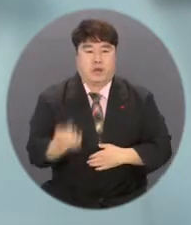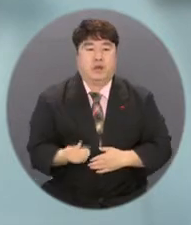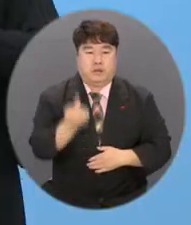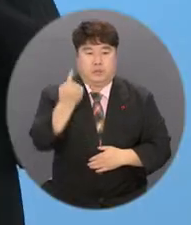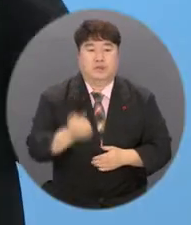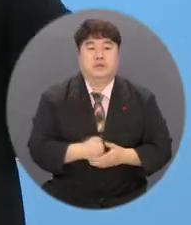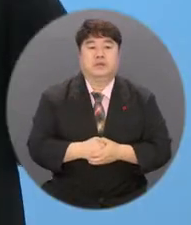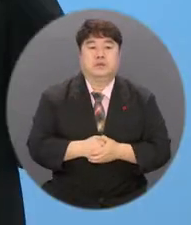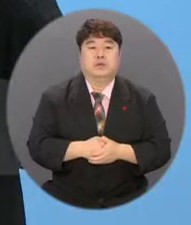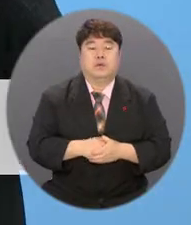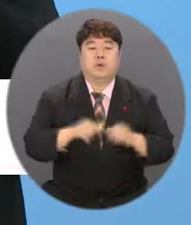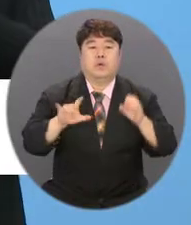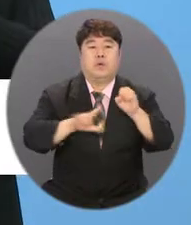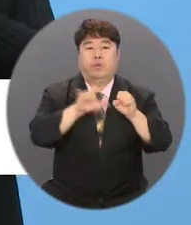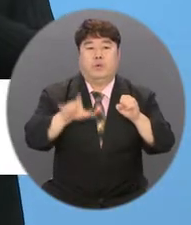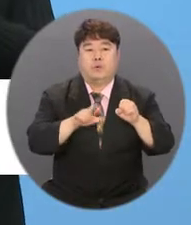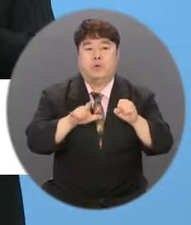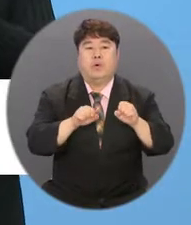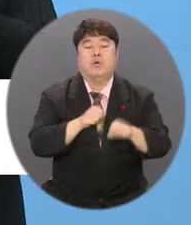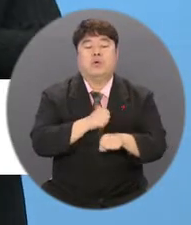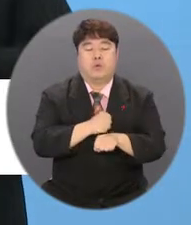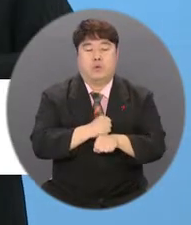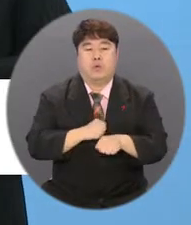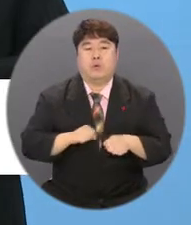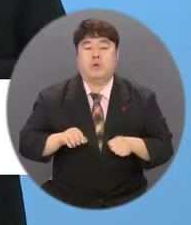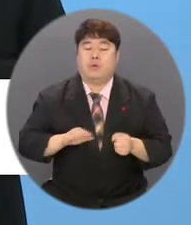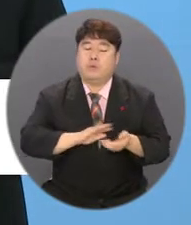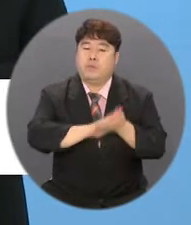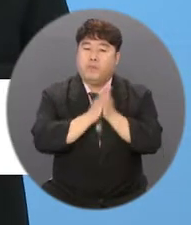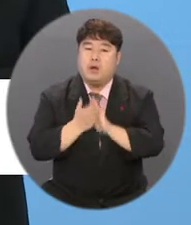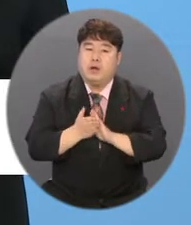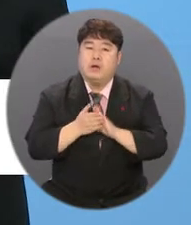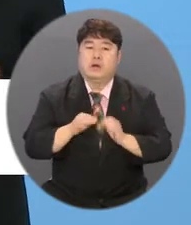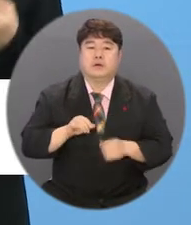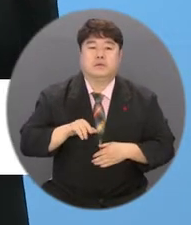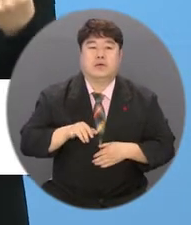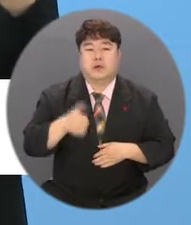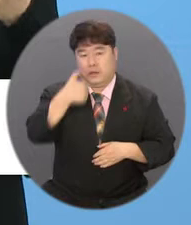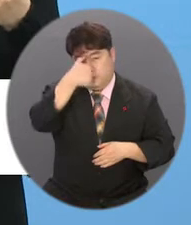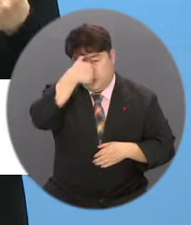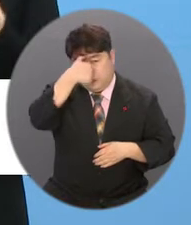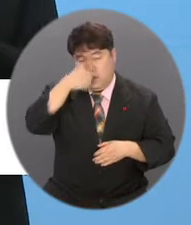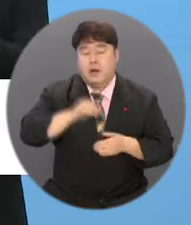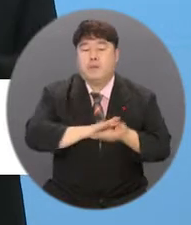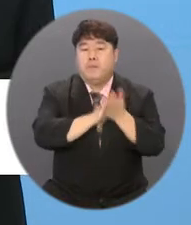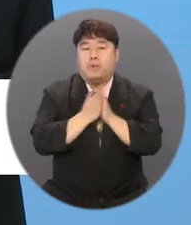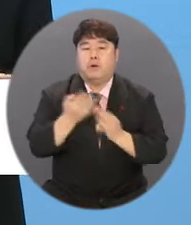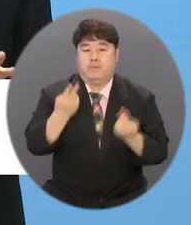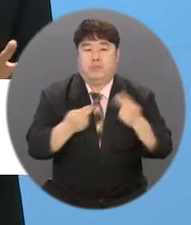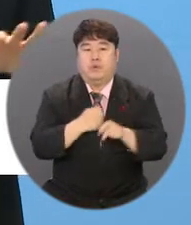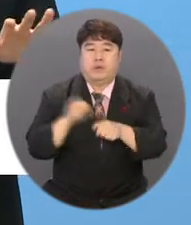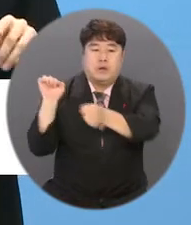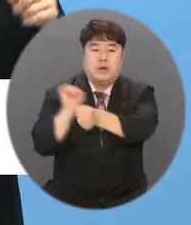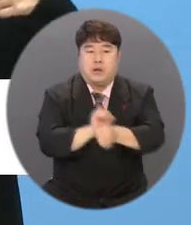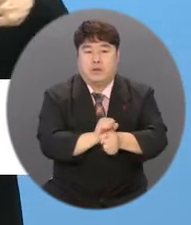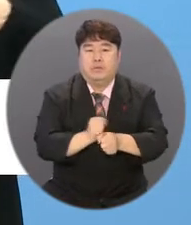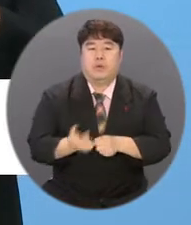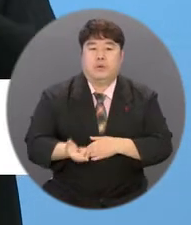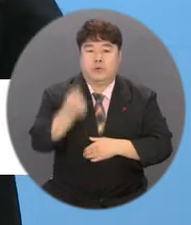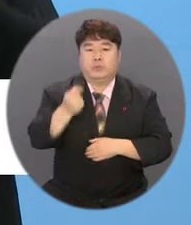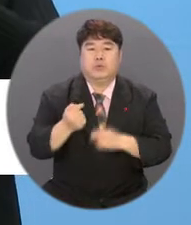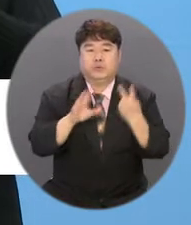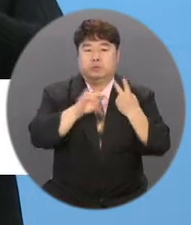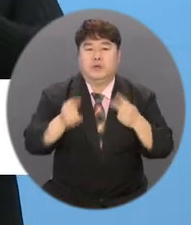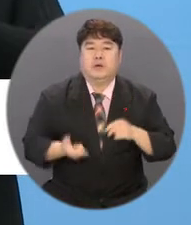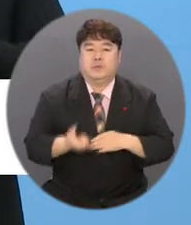큽니다. 오미크론 변이는 델타 변이에 비해 감염 속도가 2배 이상 빠른 것으로